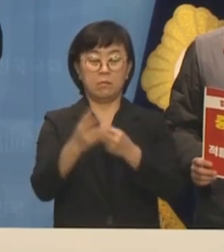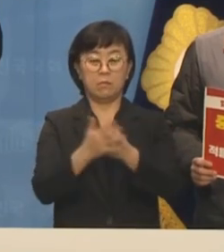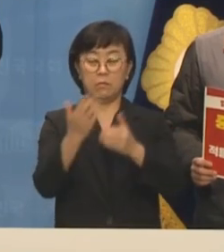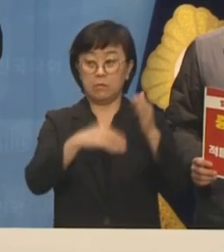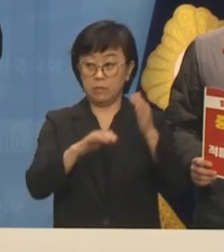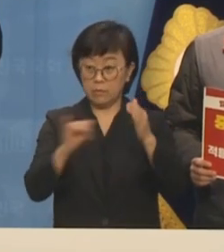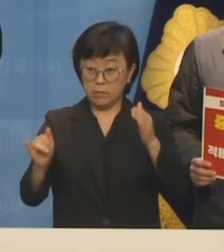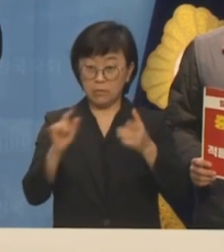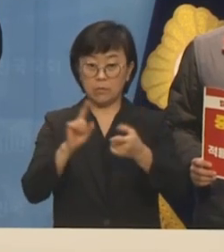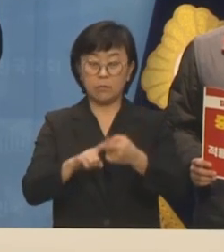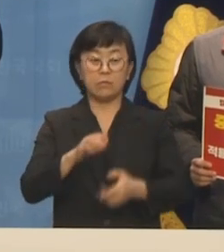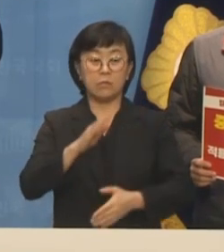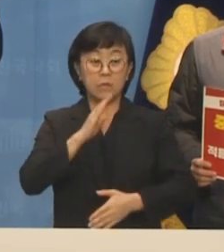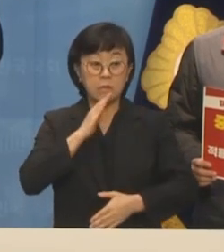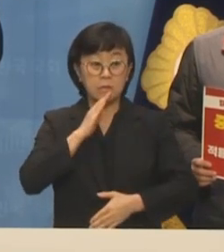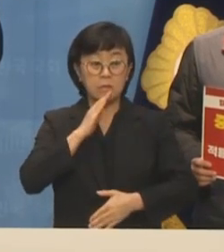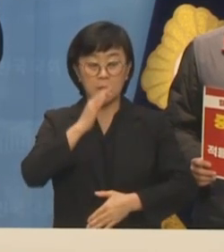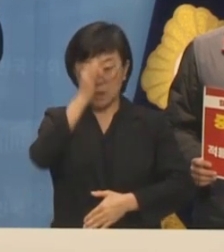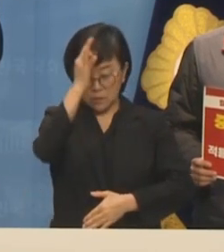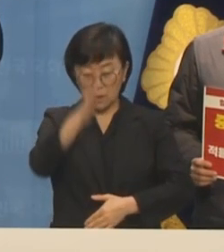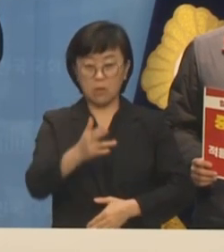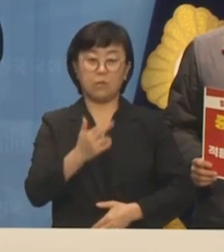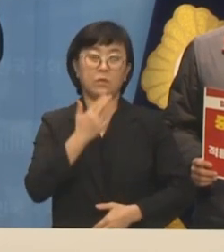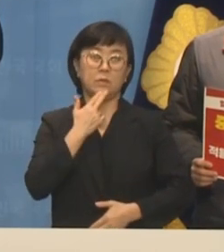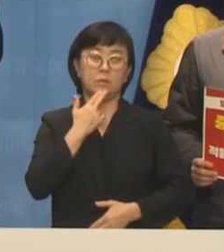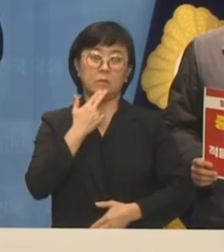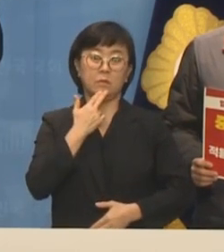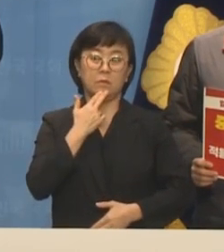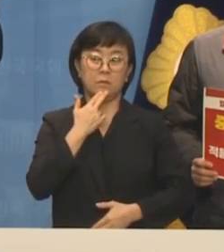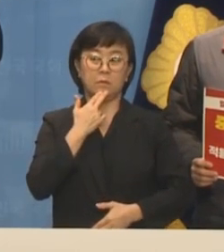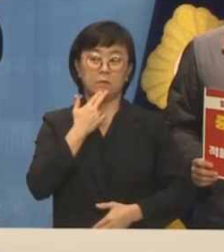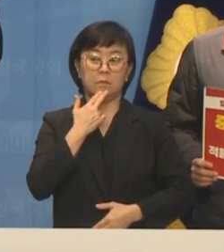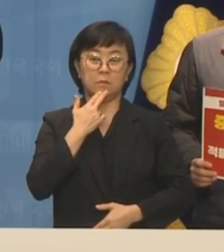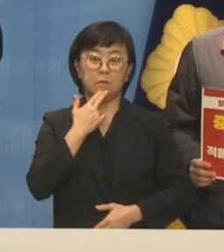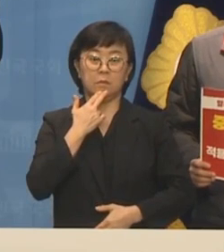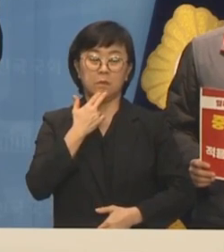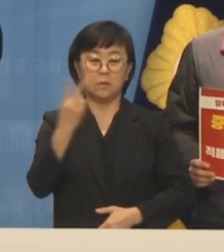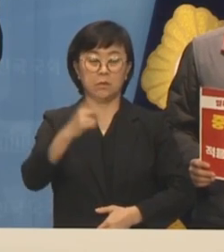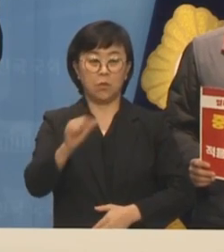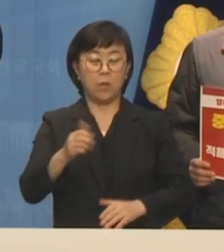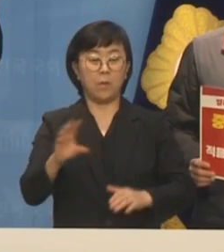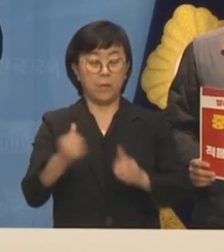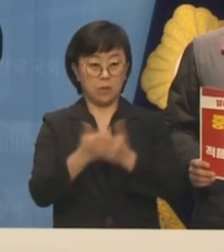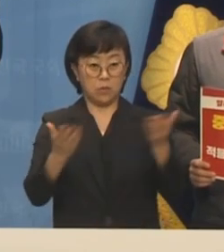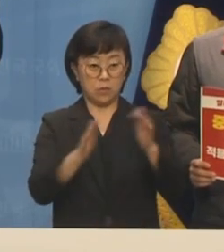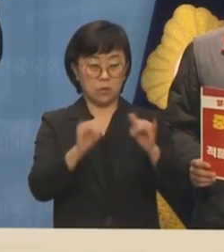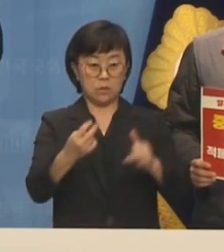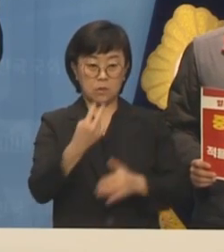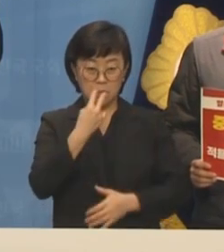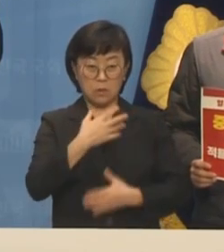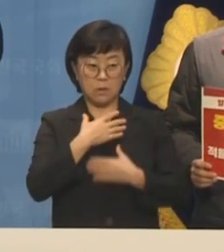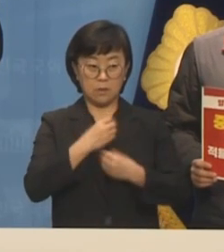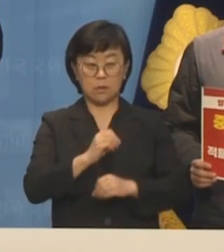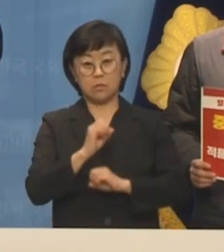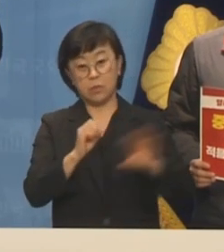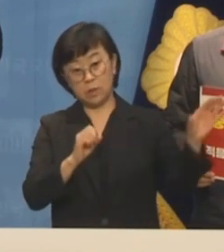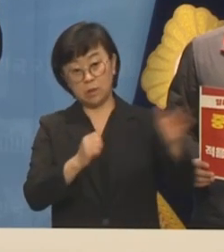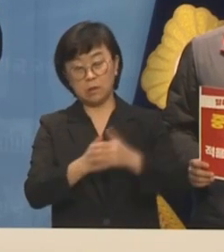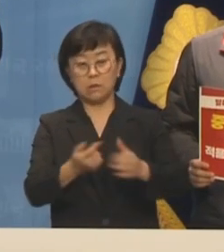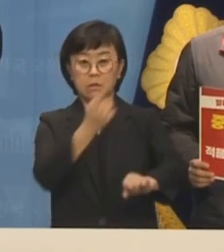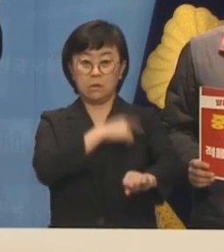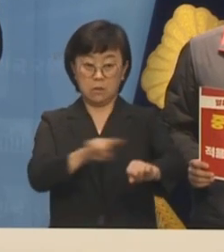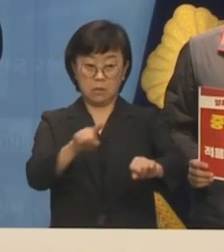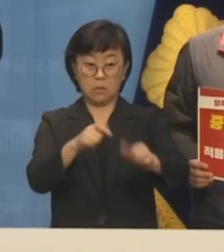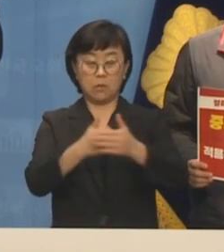유가족들에 대한 진심 어린 사과 한마디 없었습니다. 2,500만 노동자의 생명과 안전을 저버린